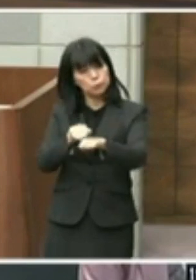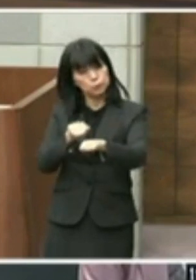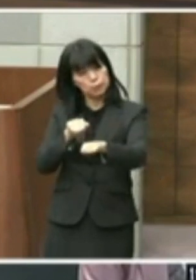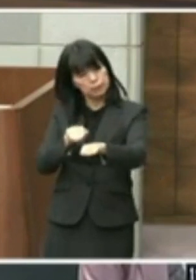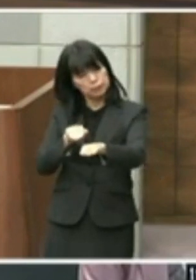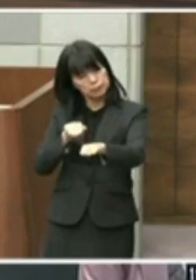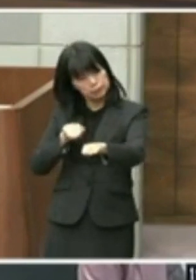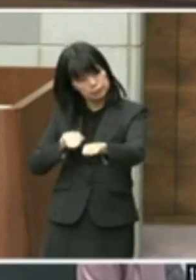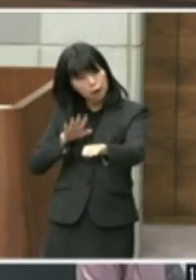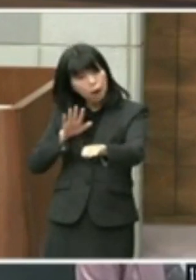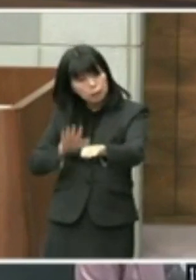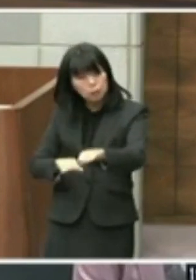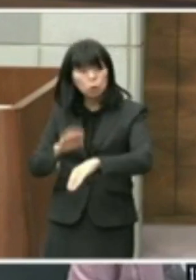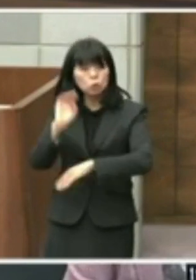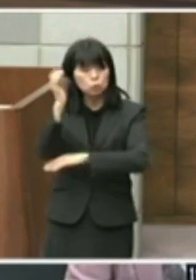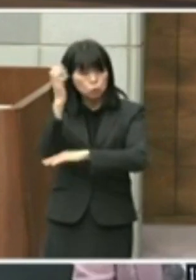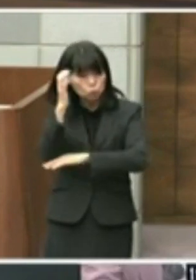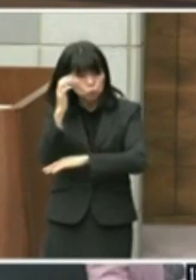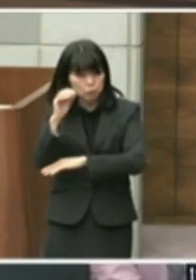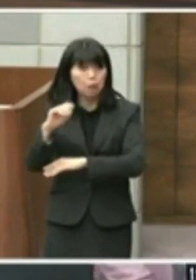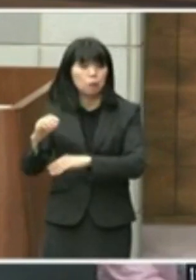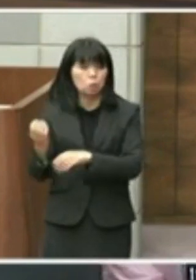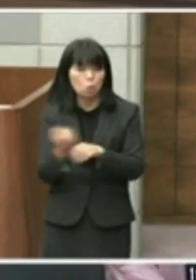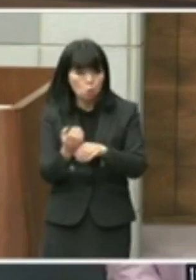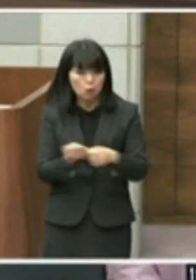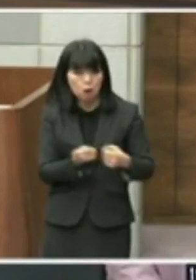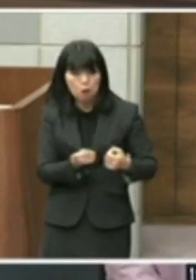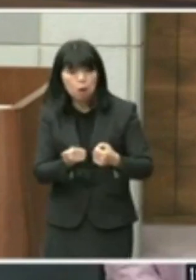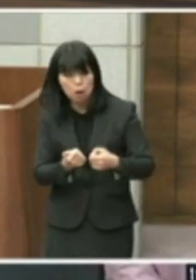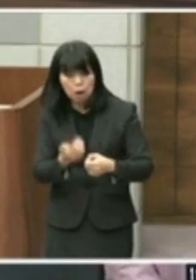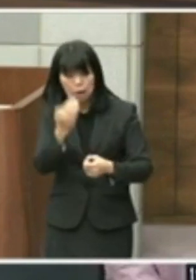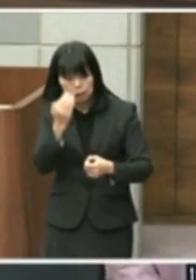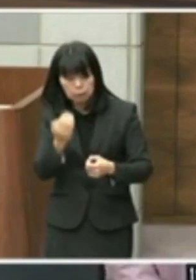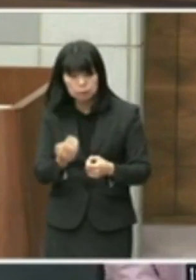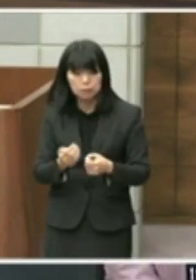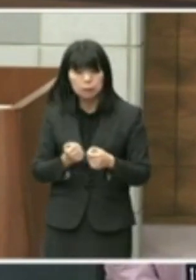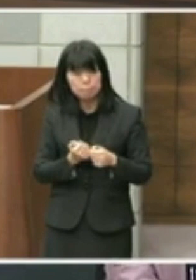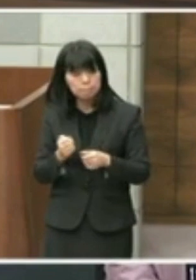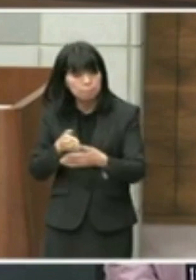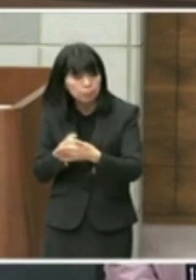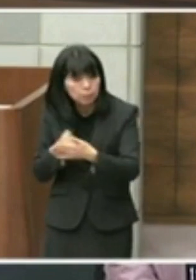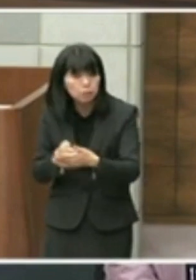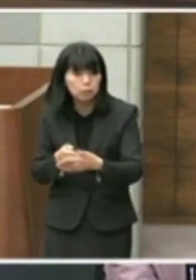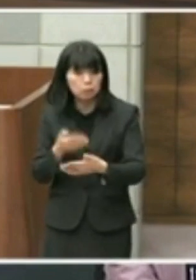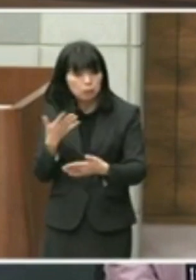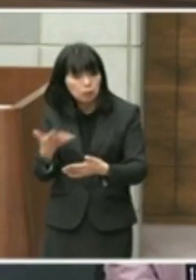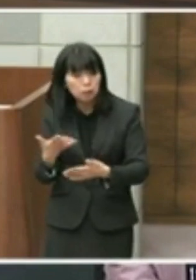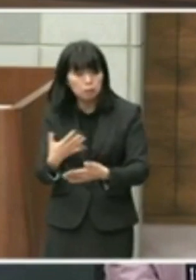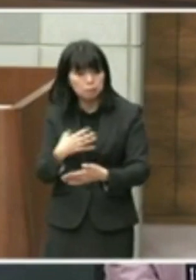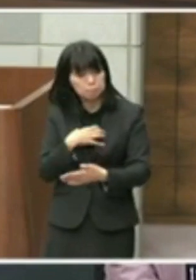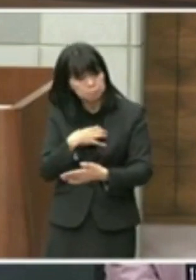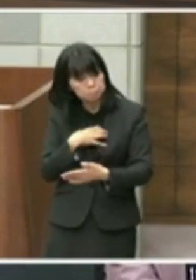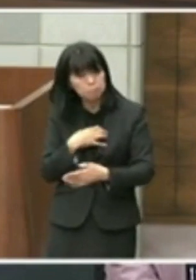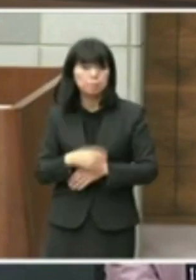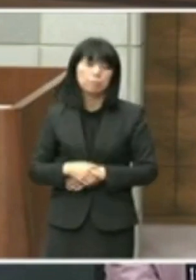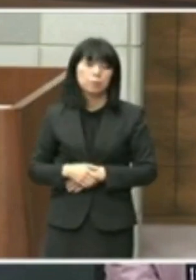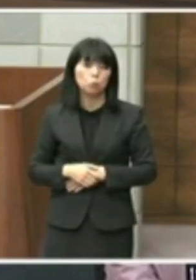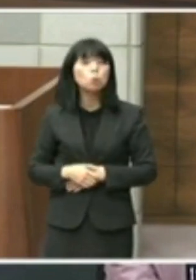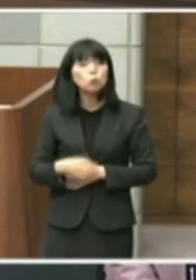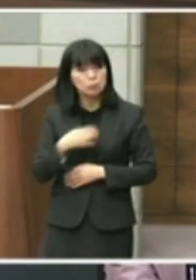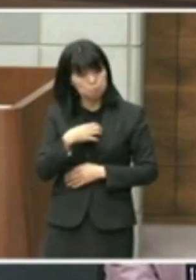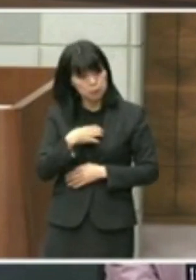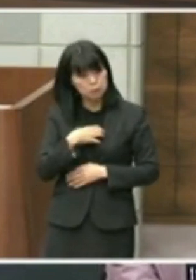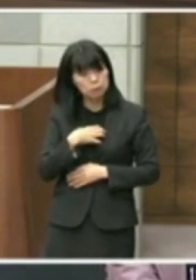緊急車両の出動に支障があるんじゃないだろうかと、そういうことが起こるんじゃないだろうかというご心